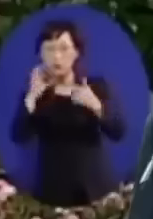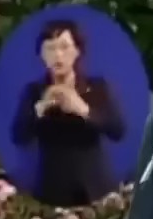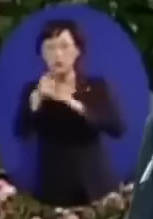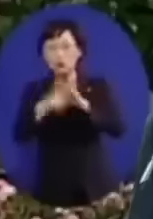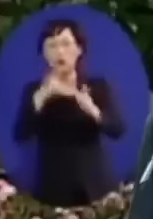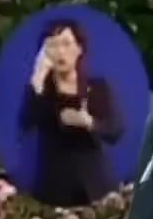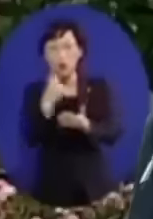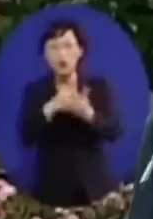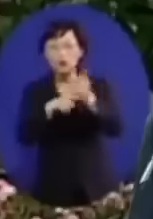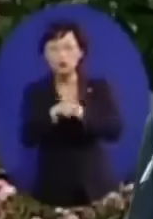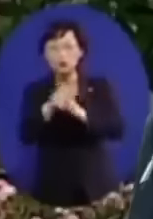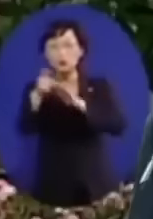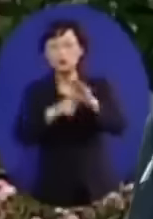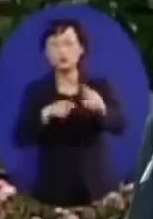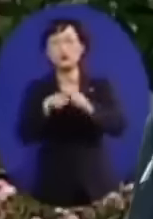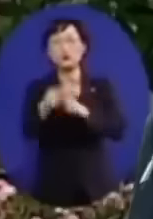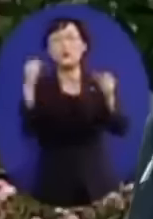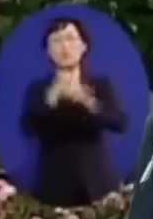죽이고 멸망시키는 것뿐이다.